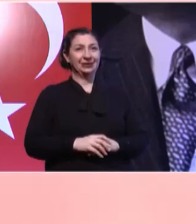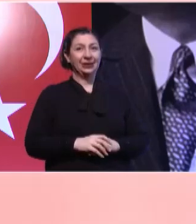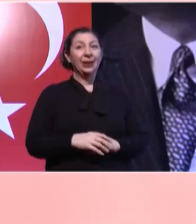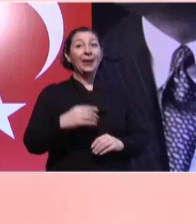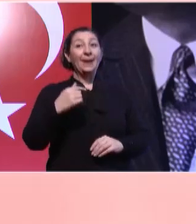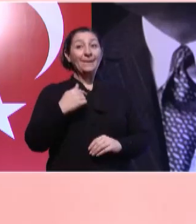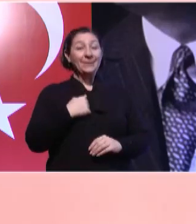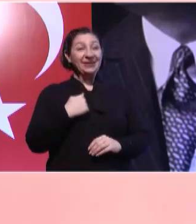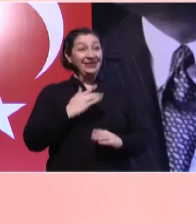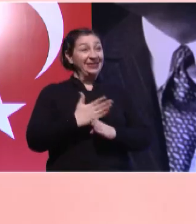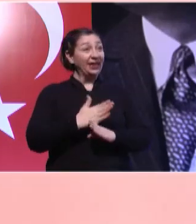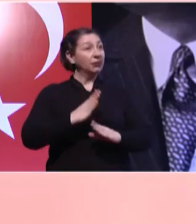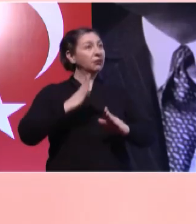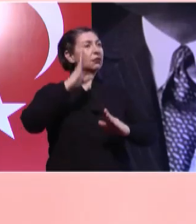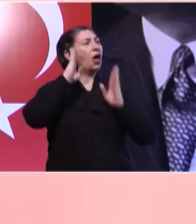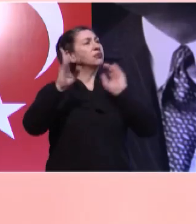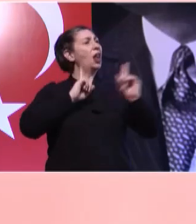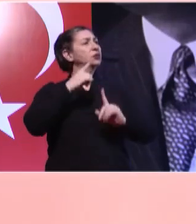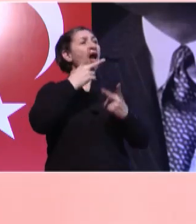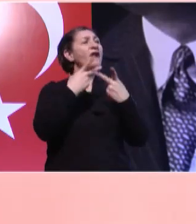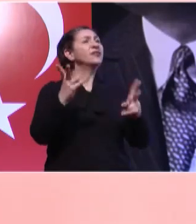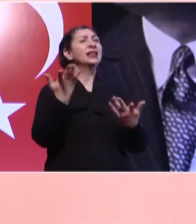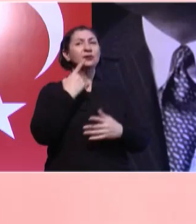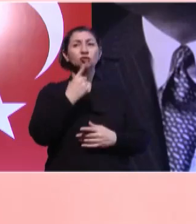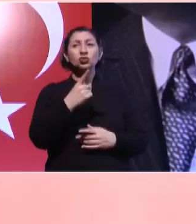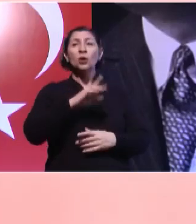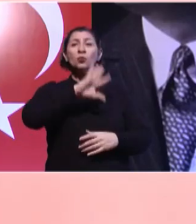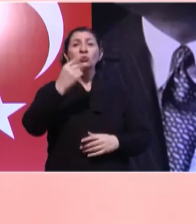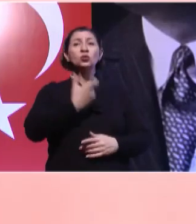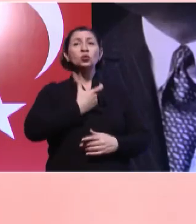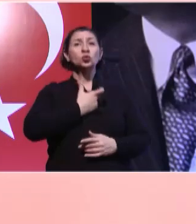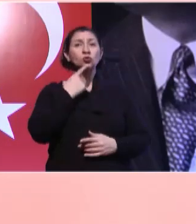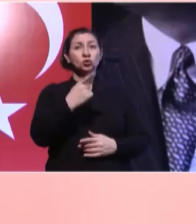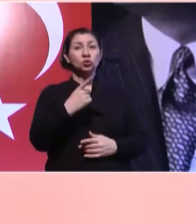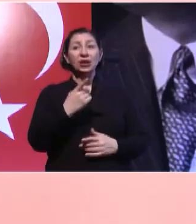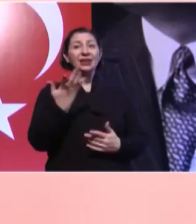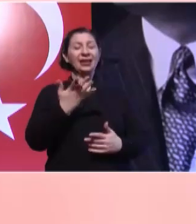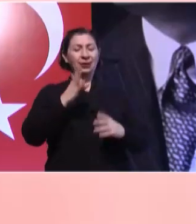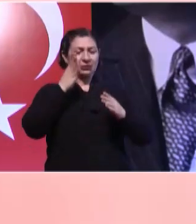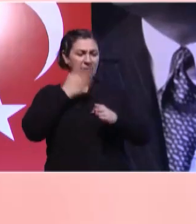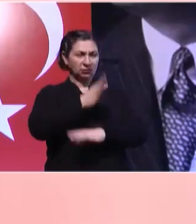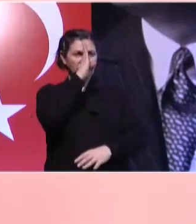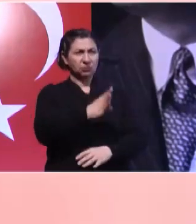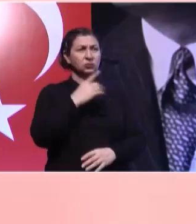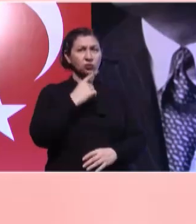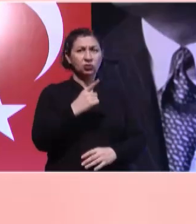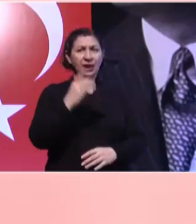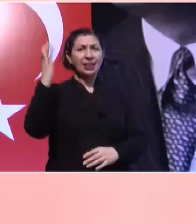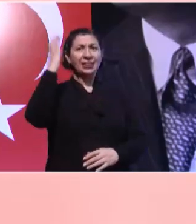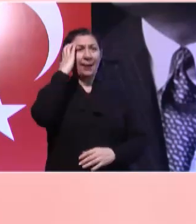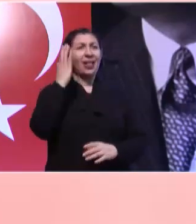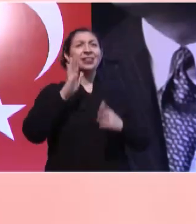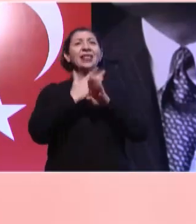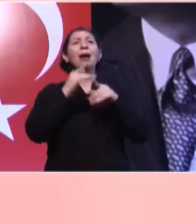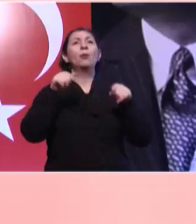Biz neden adalet diyoruz? Neden hak diyoruz? Neden hukuk diyoruz? Neden liyakat diyoruz? Temel nedenleri